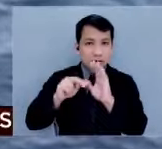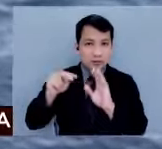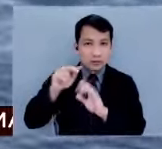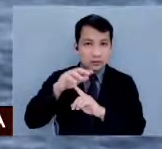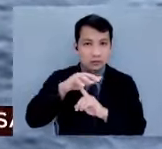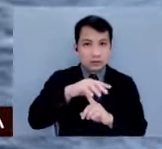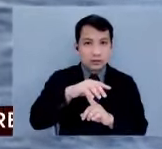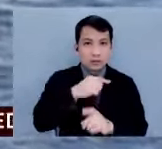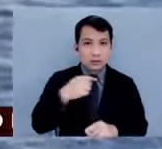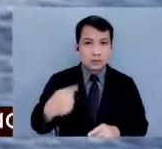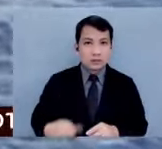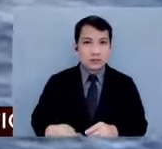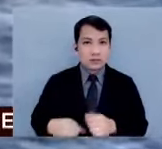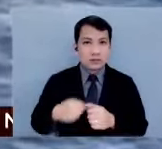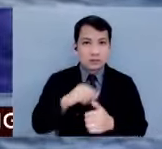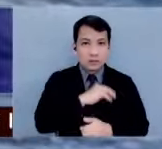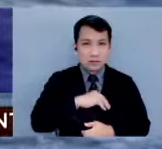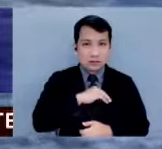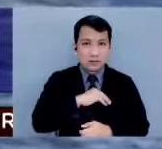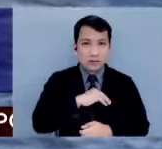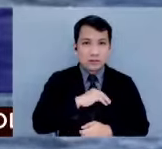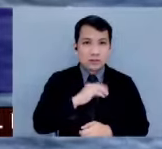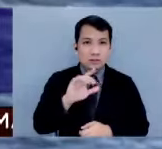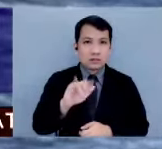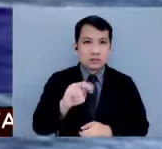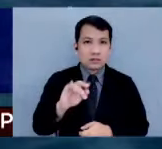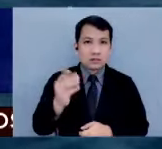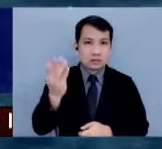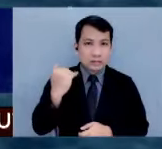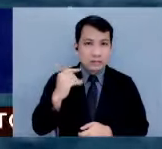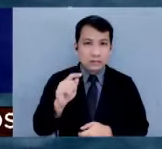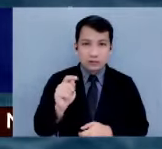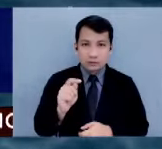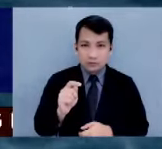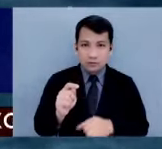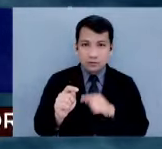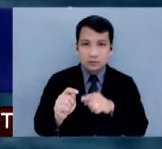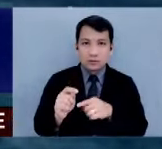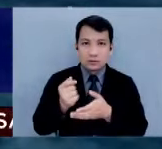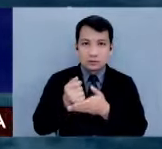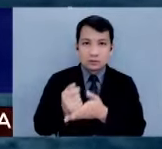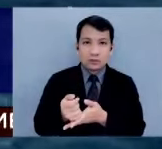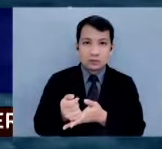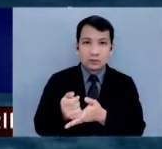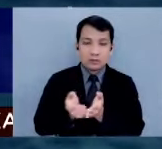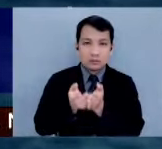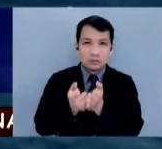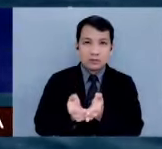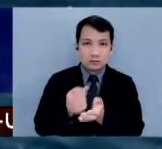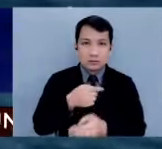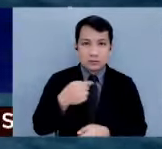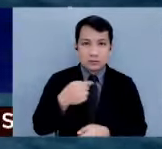sa resupply mission ng Pilipinas sa Ayungin Shoal nitong Martes. Pinagtulungan ng mga barko ng China Coast Guard ang hindi hamak na